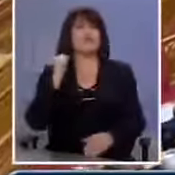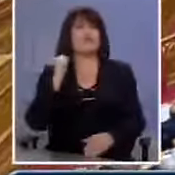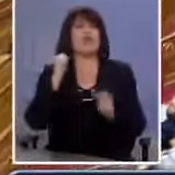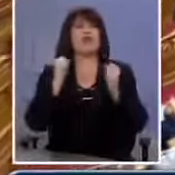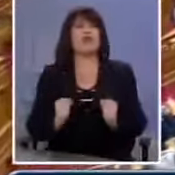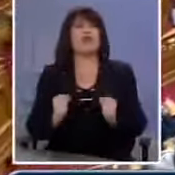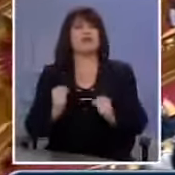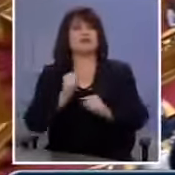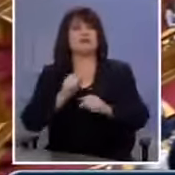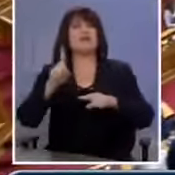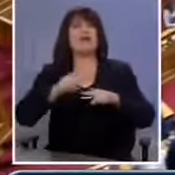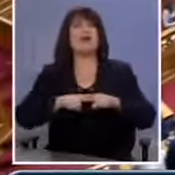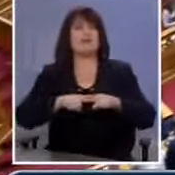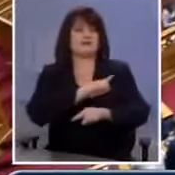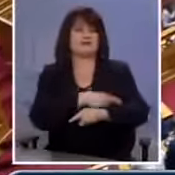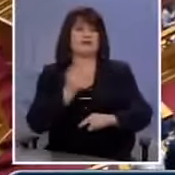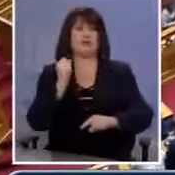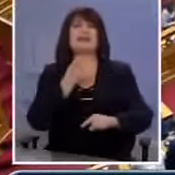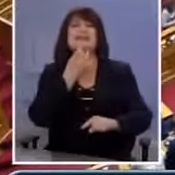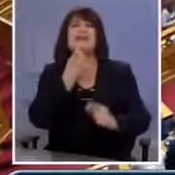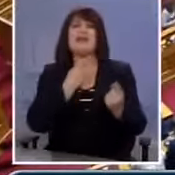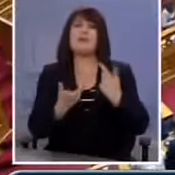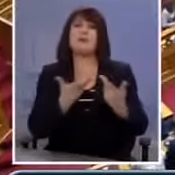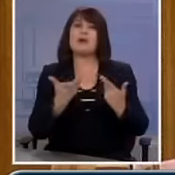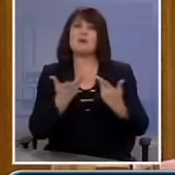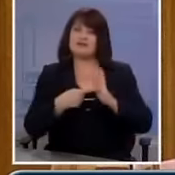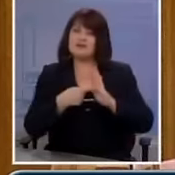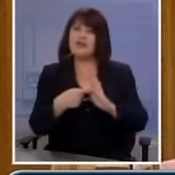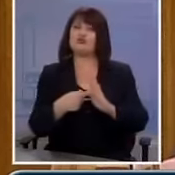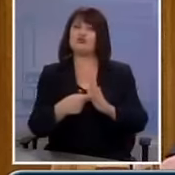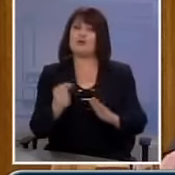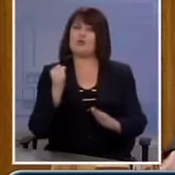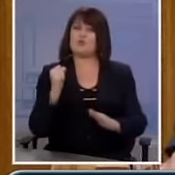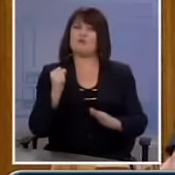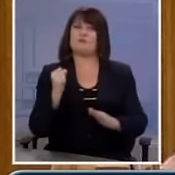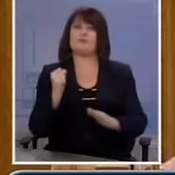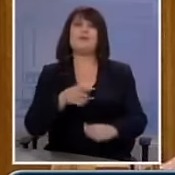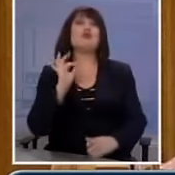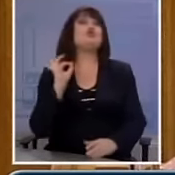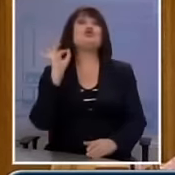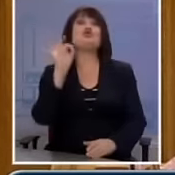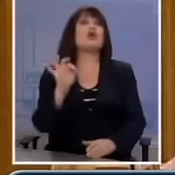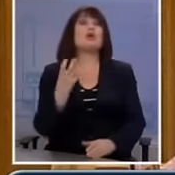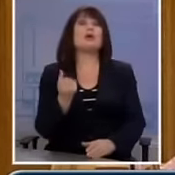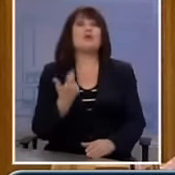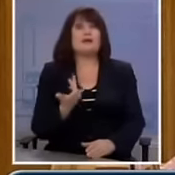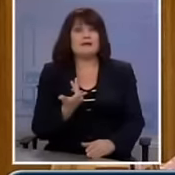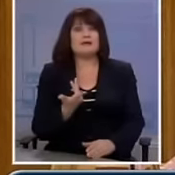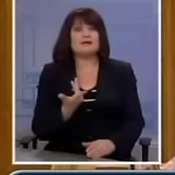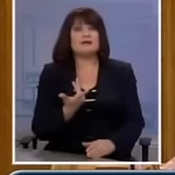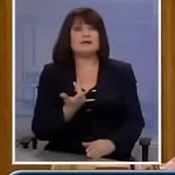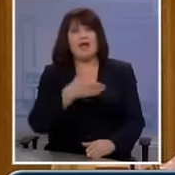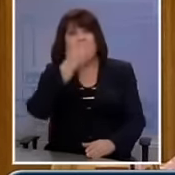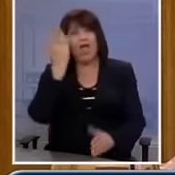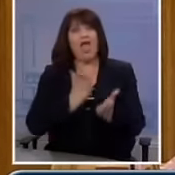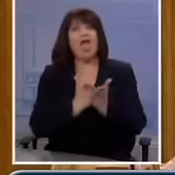της χώρας σε αυτή τη σκληρή διαπραγμάτευση που έχει ως σταθερό στόχο την επίτευξη μιας